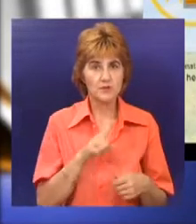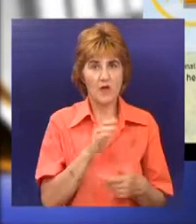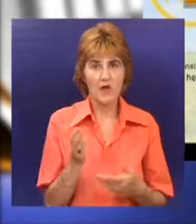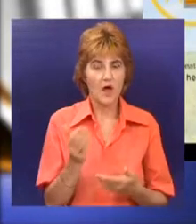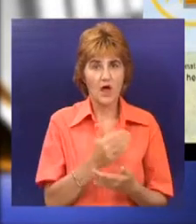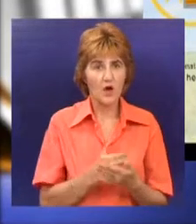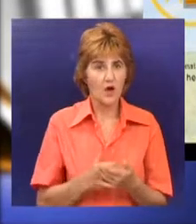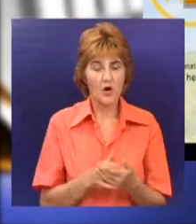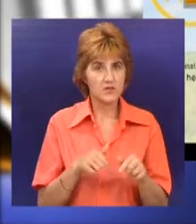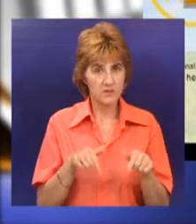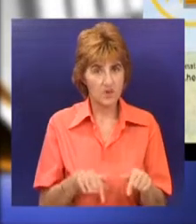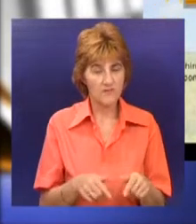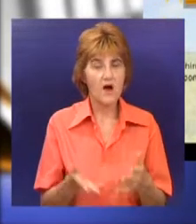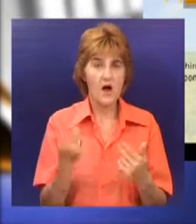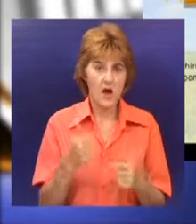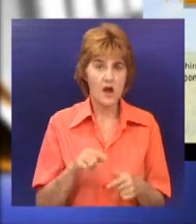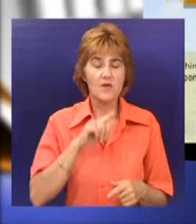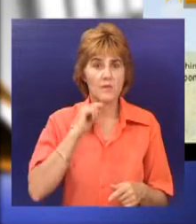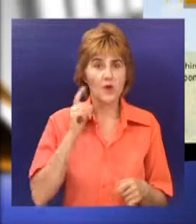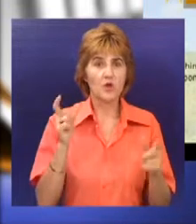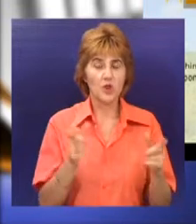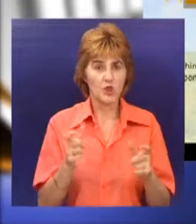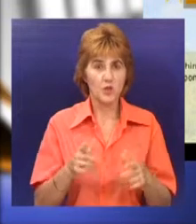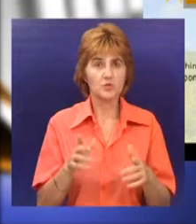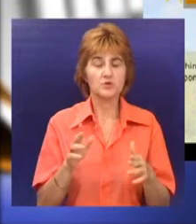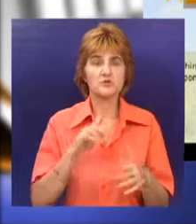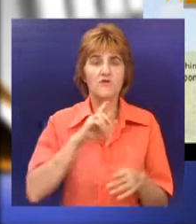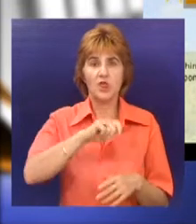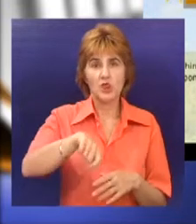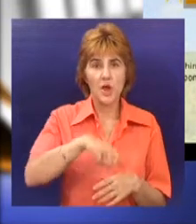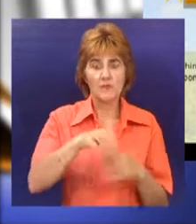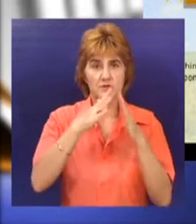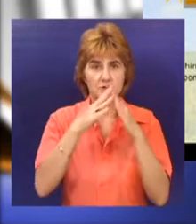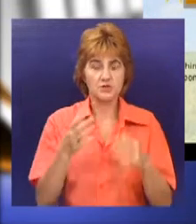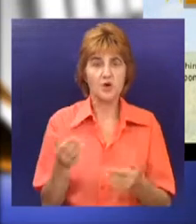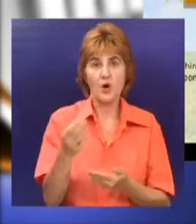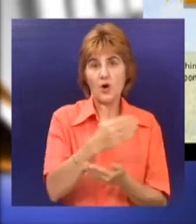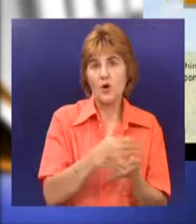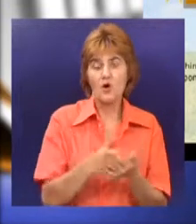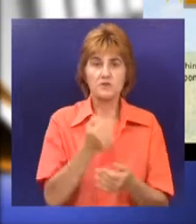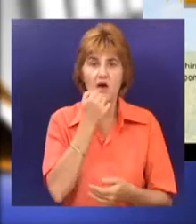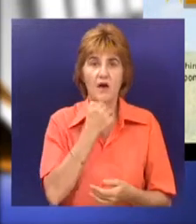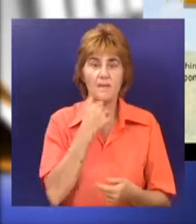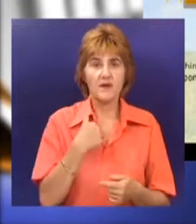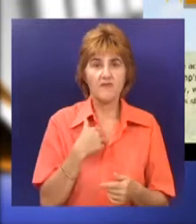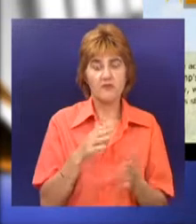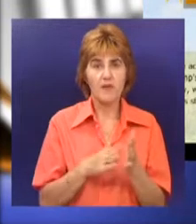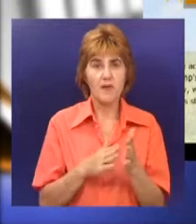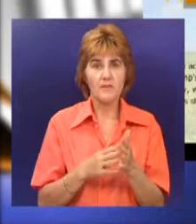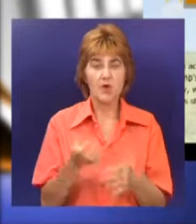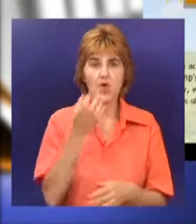uvijek ne koristi klupa za punjenje, ali mnoge ustanove, privredna društva i domaćinstva koriste toplotne pumpe i solarne